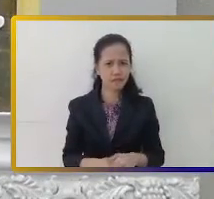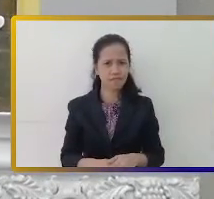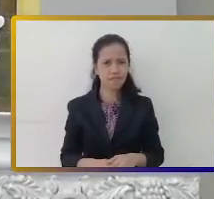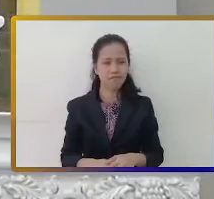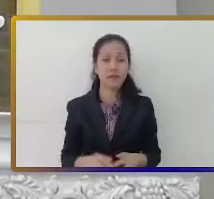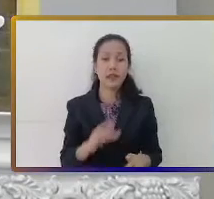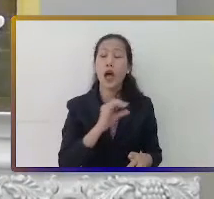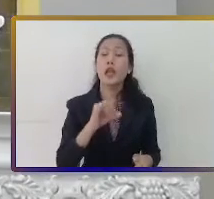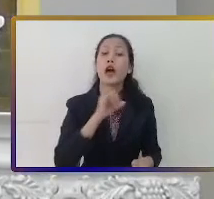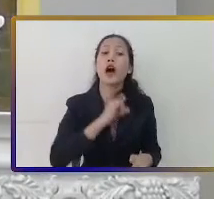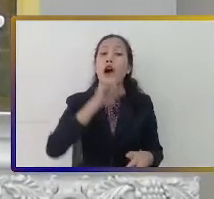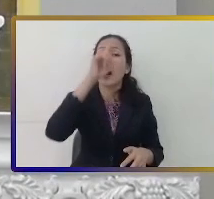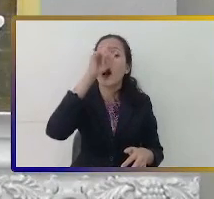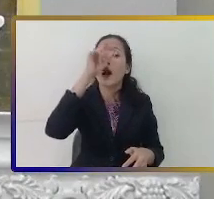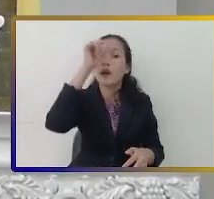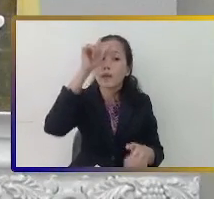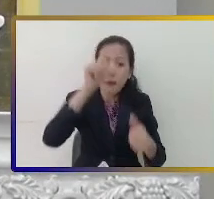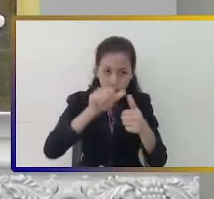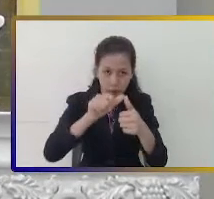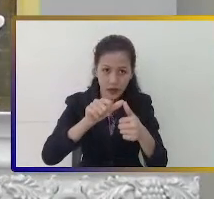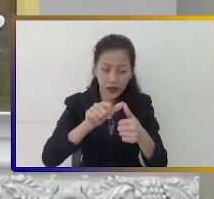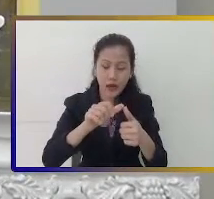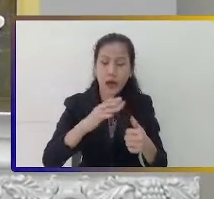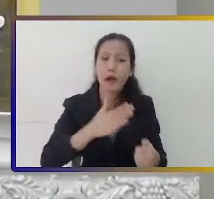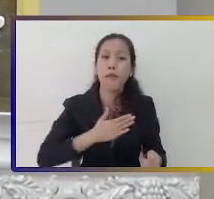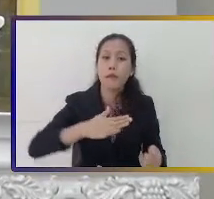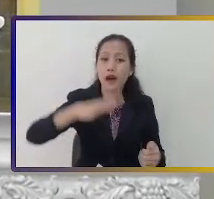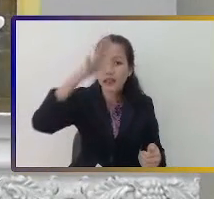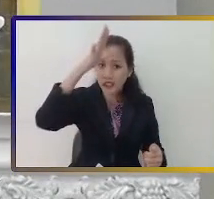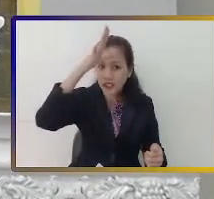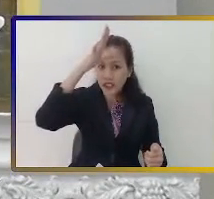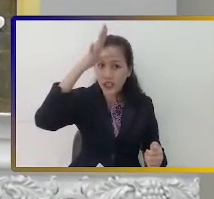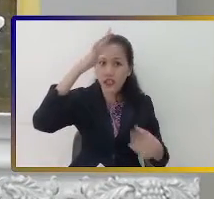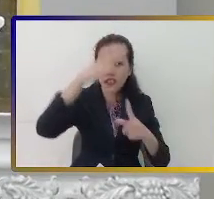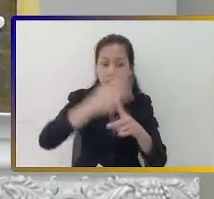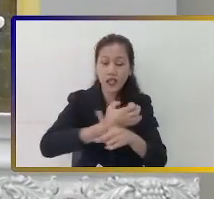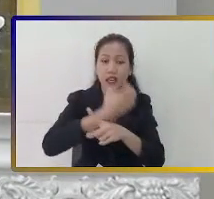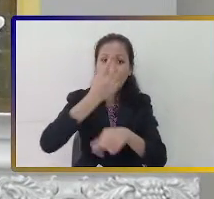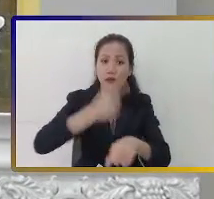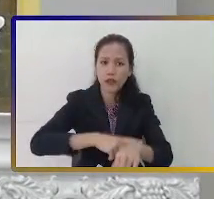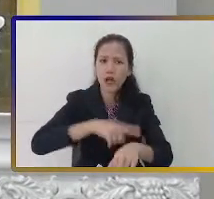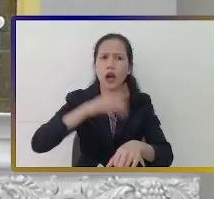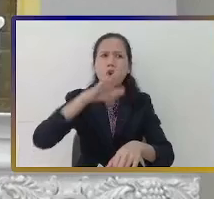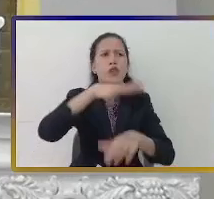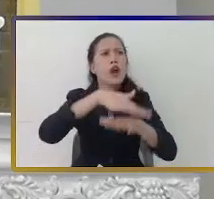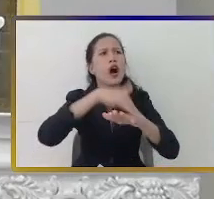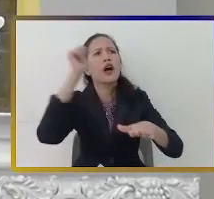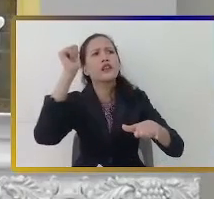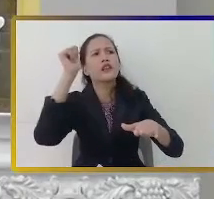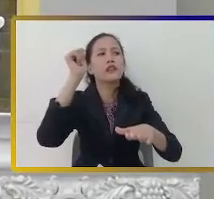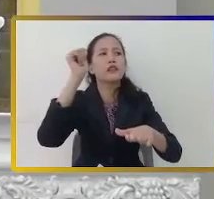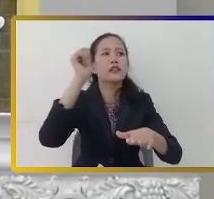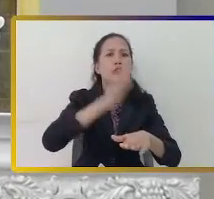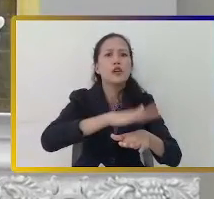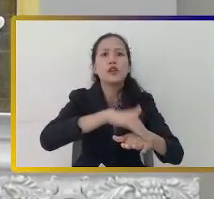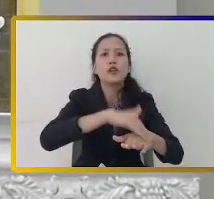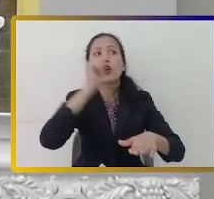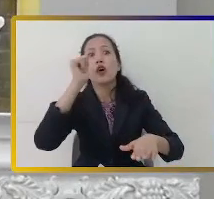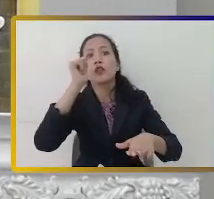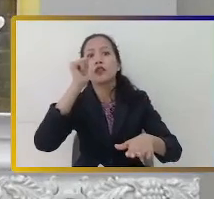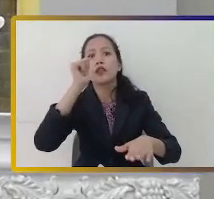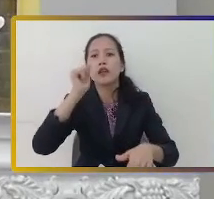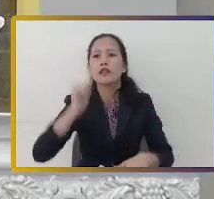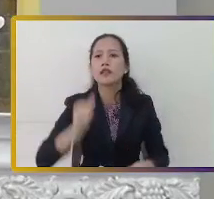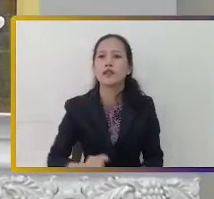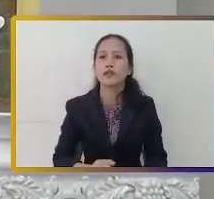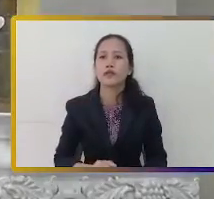At naalala ko po yan yung tatay ko. Every time na yung tatay ko ay magtatawag, hindi ka dapat abutan ng pangalawang